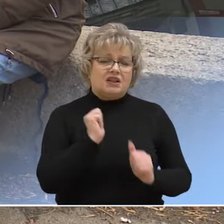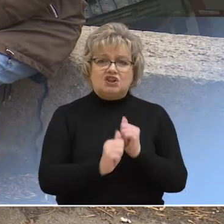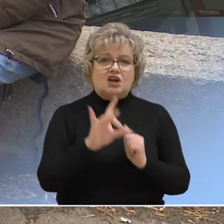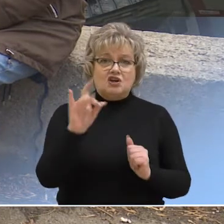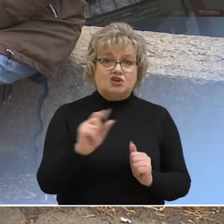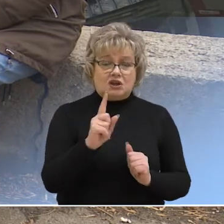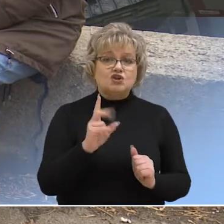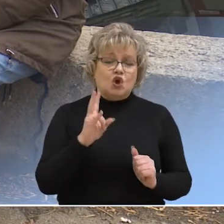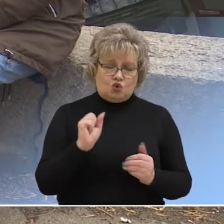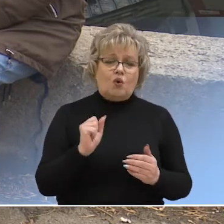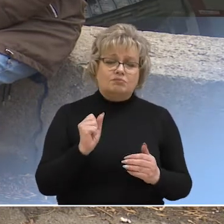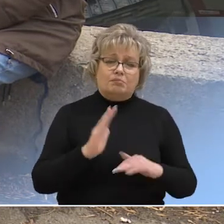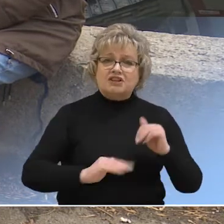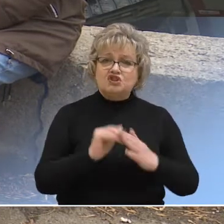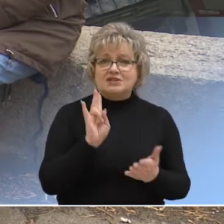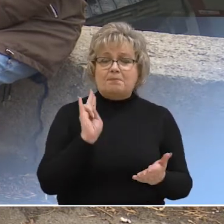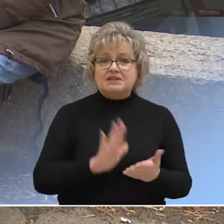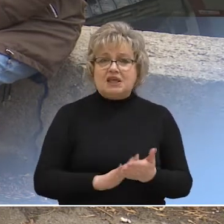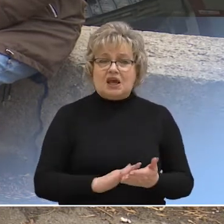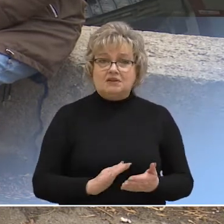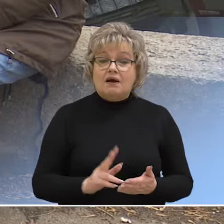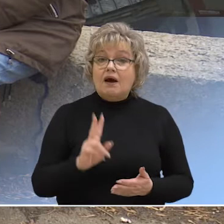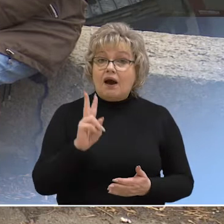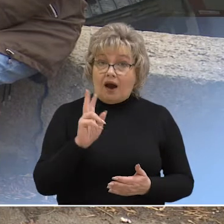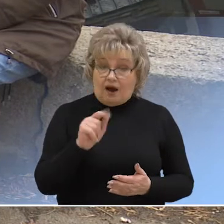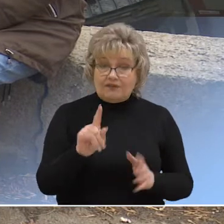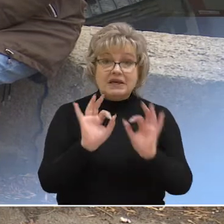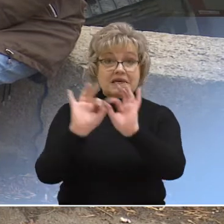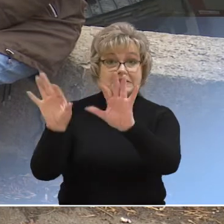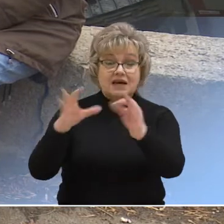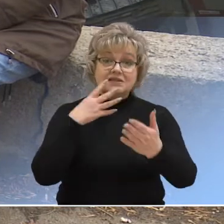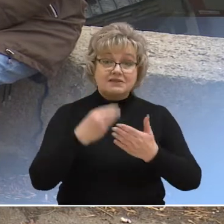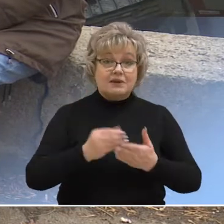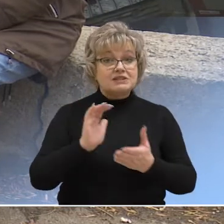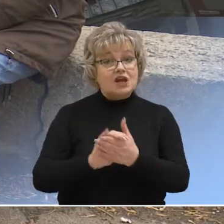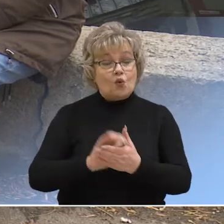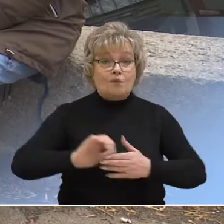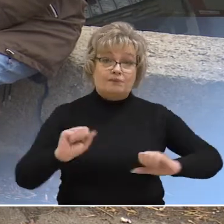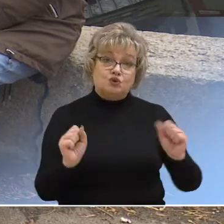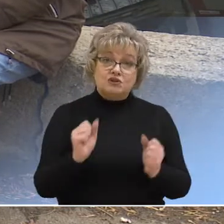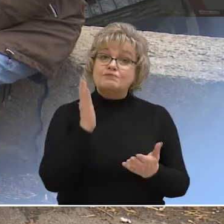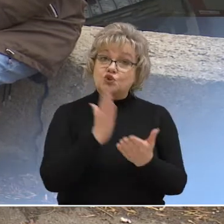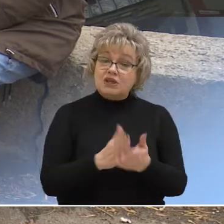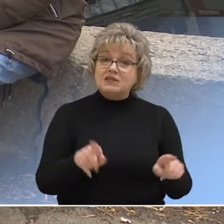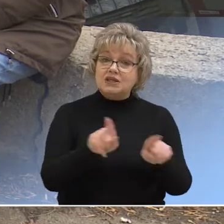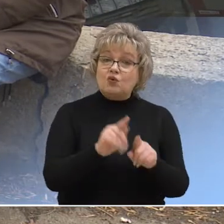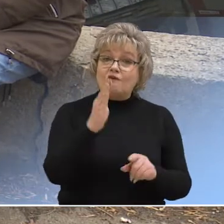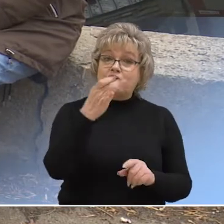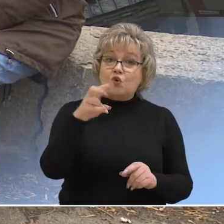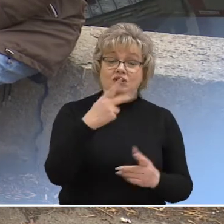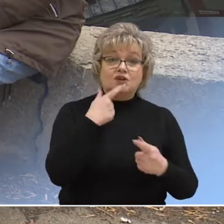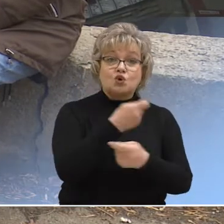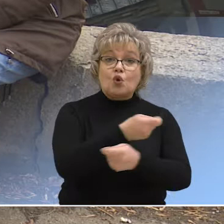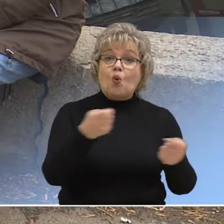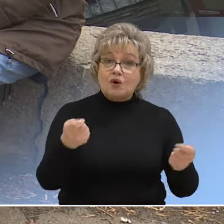раз, но практически постоянно. Угу. А как-то рассказываете вот вашим знакомым, друзьям, что есть такой фонд, который